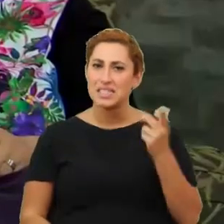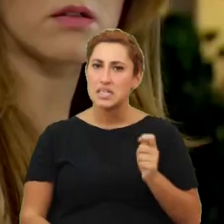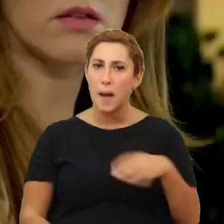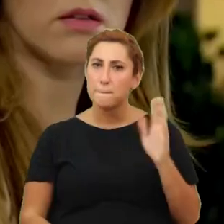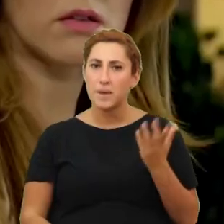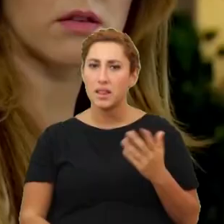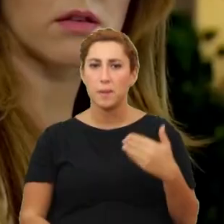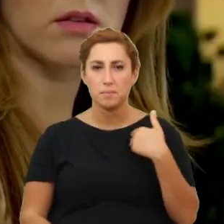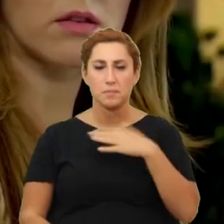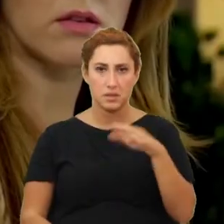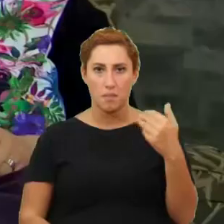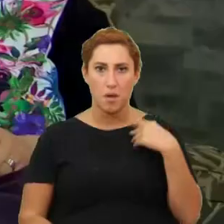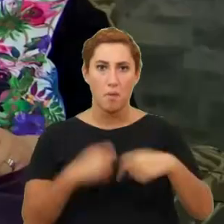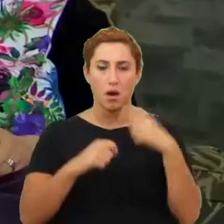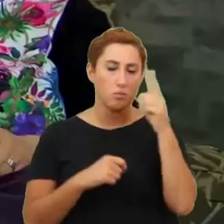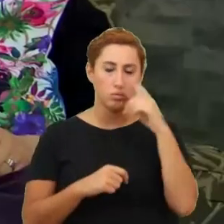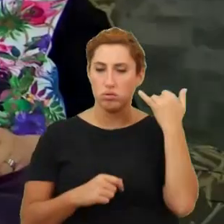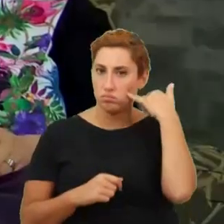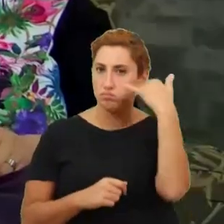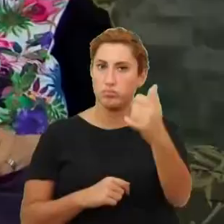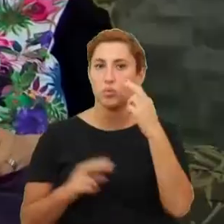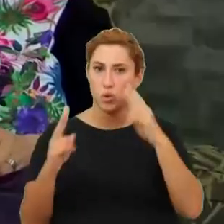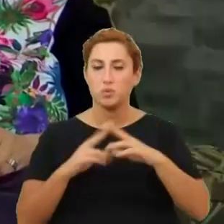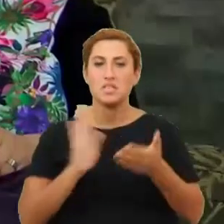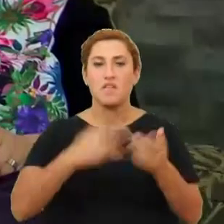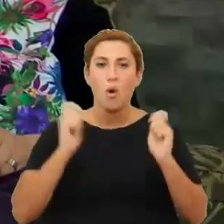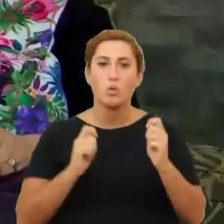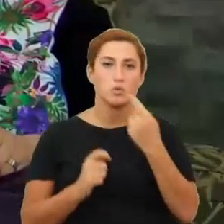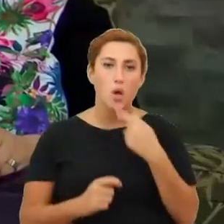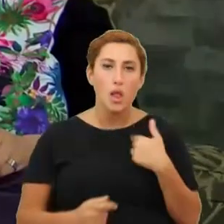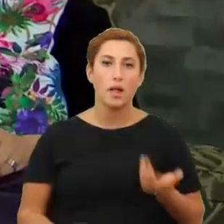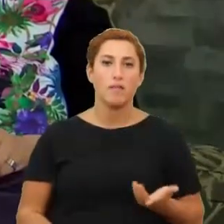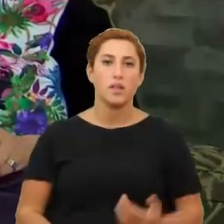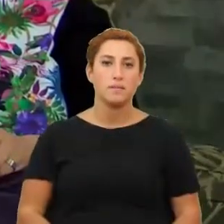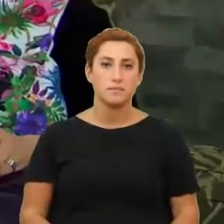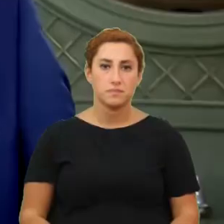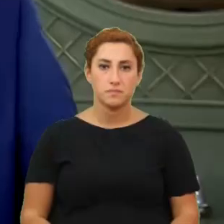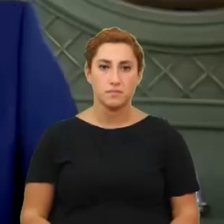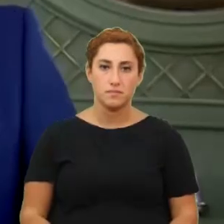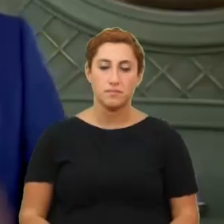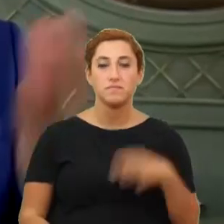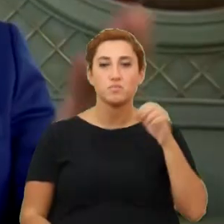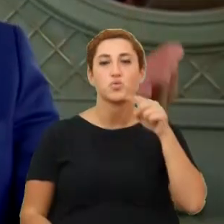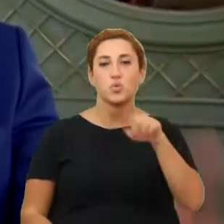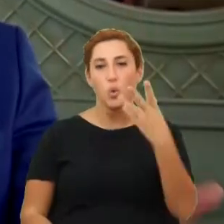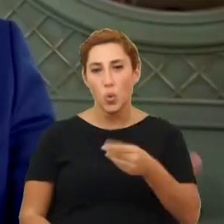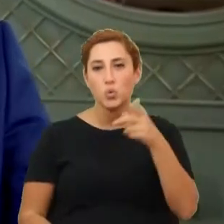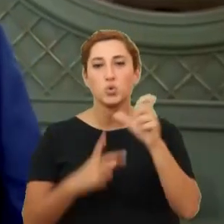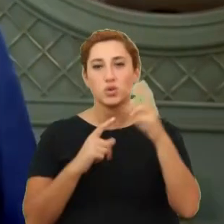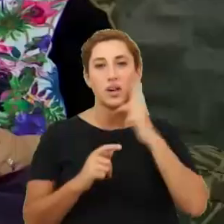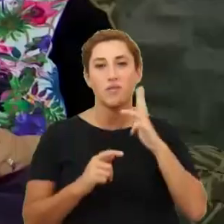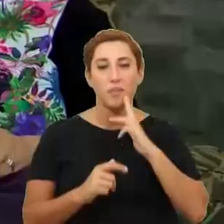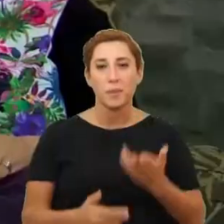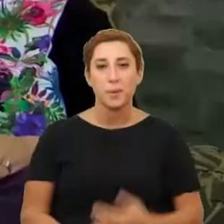etmedi ya. Bizzat ben banka müdürüyle görüştüm, istifa ettiğini söyledi adam. Şimdi o şöyle oldu Şükrü